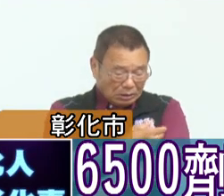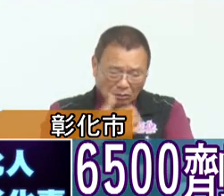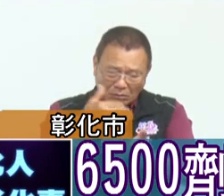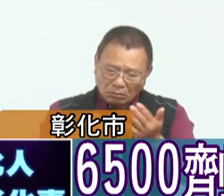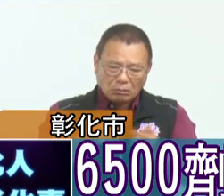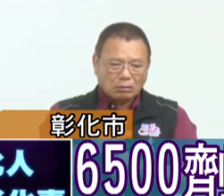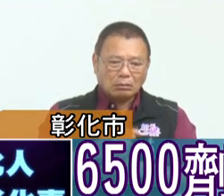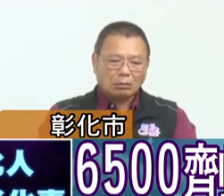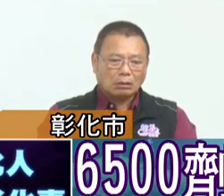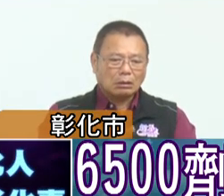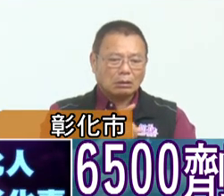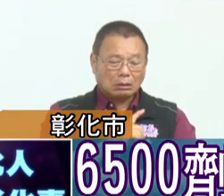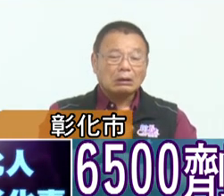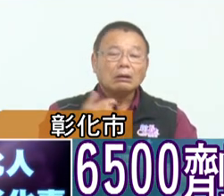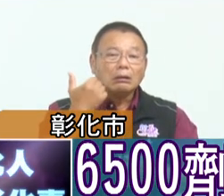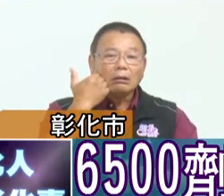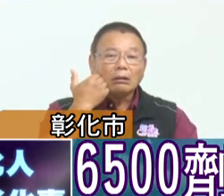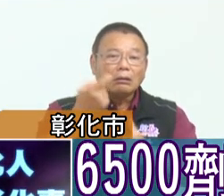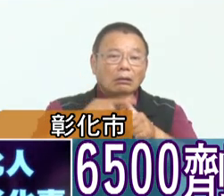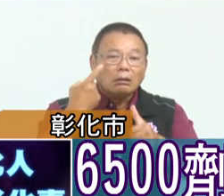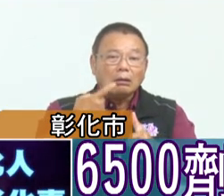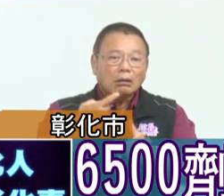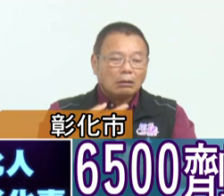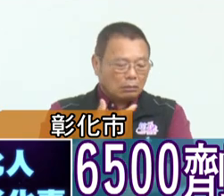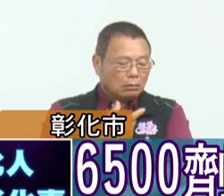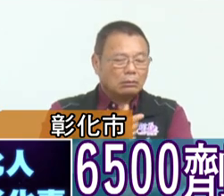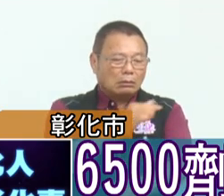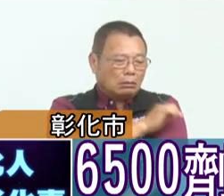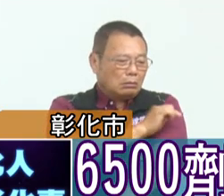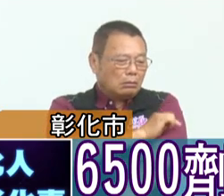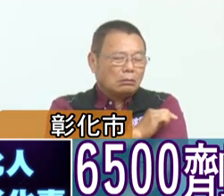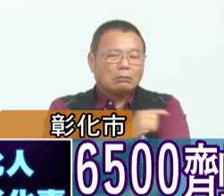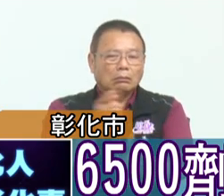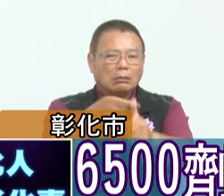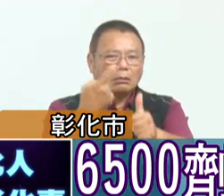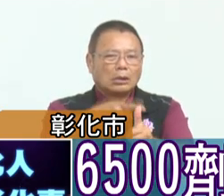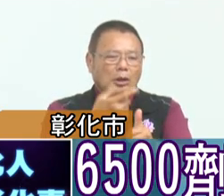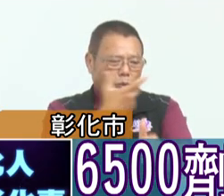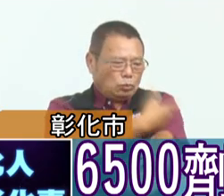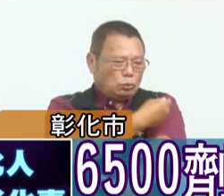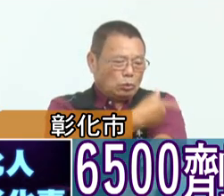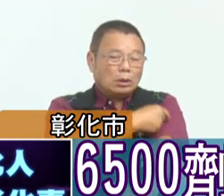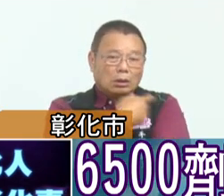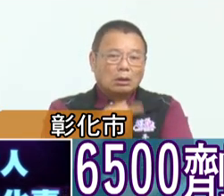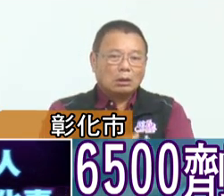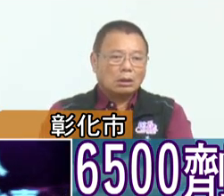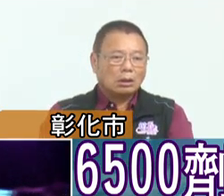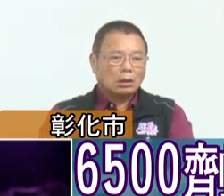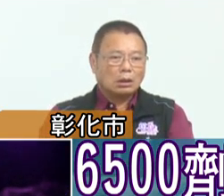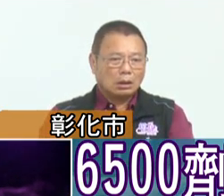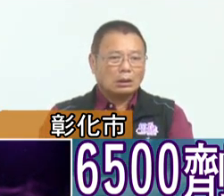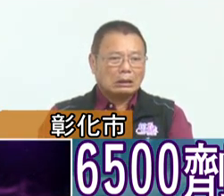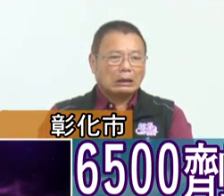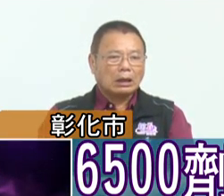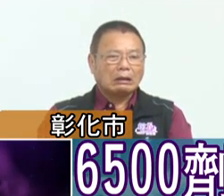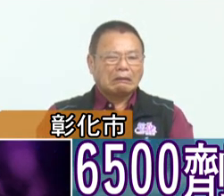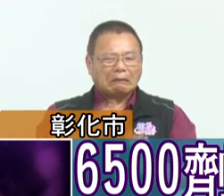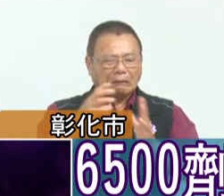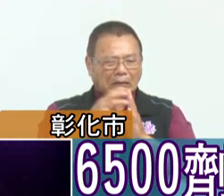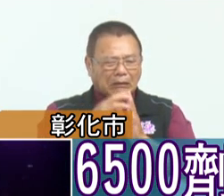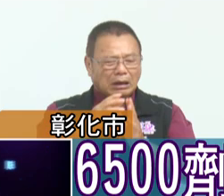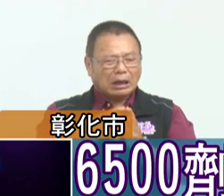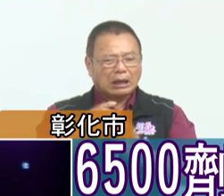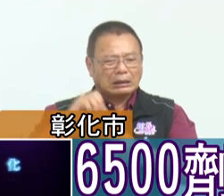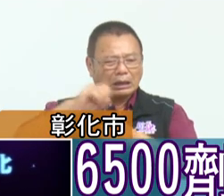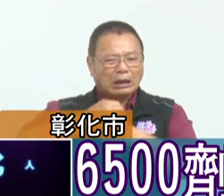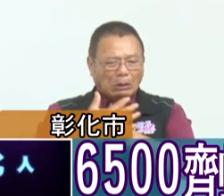算，还是会以医疗跟医护人员优先，尤其是在专责病房、负压病房、